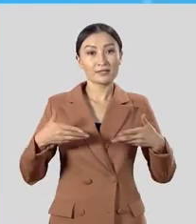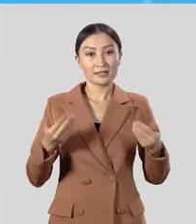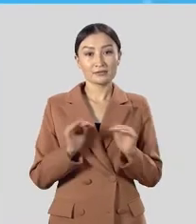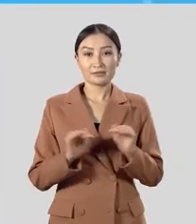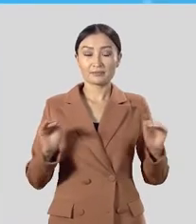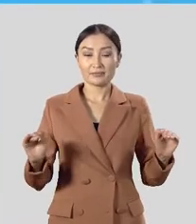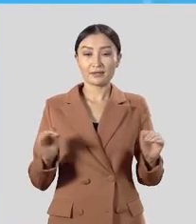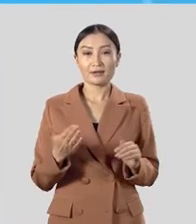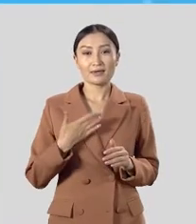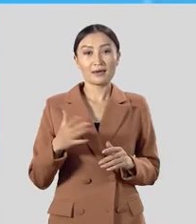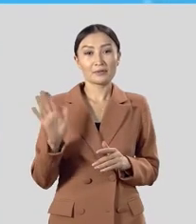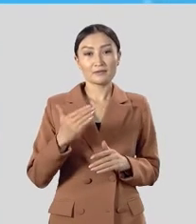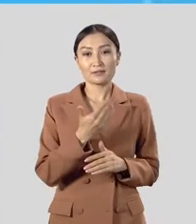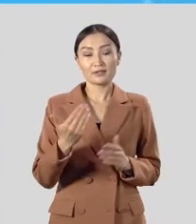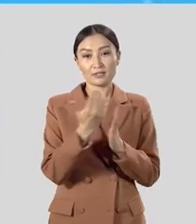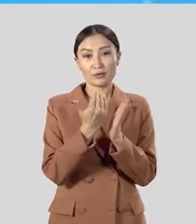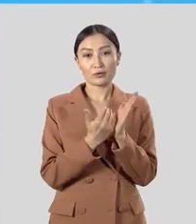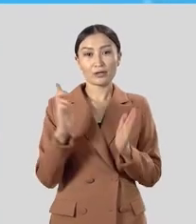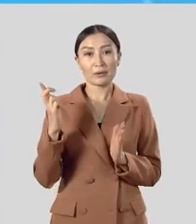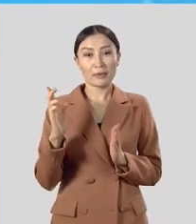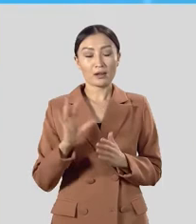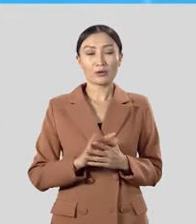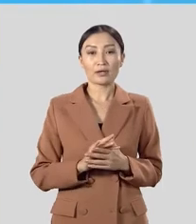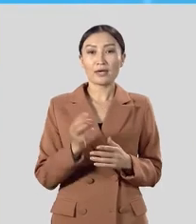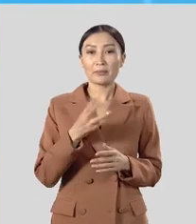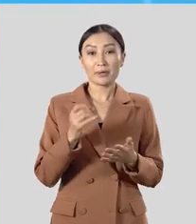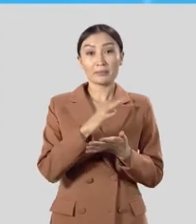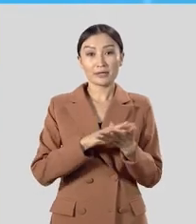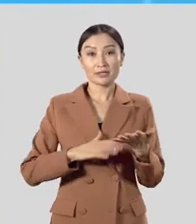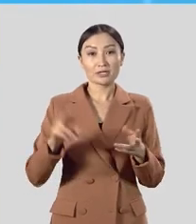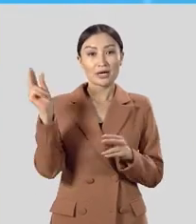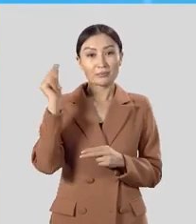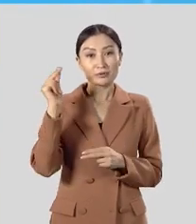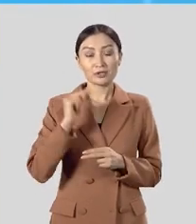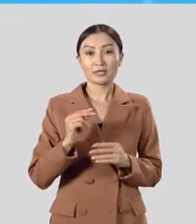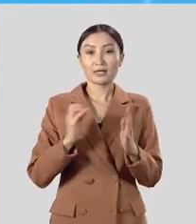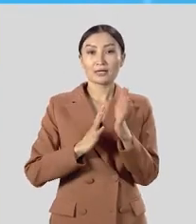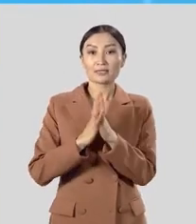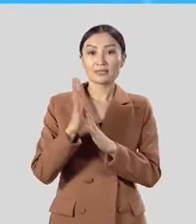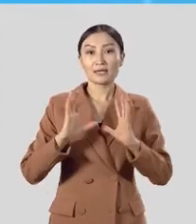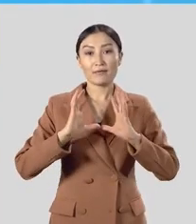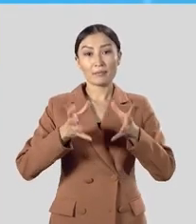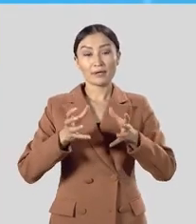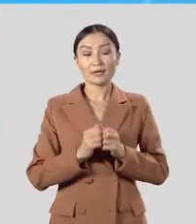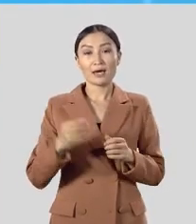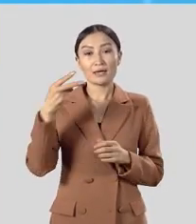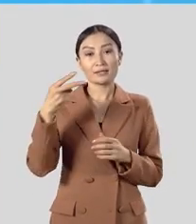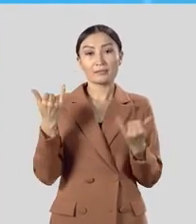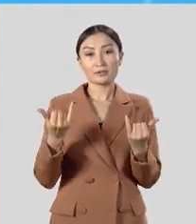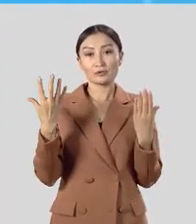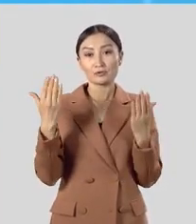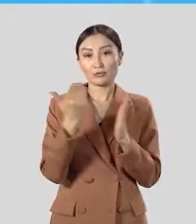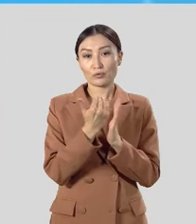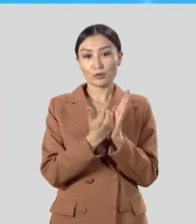Здравствуйте, ребята! Я приветствую вас на уроке биологии. Мы продолжаем изучение растительного мира. Тема